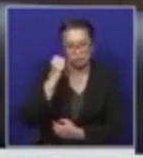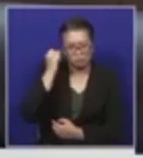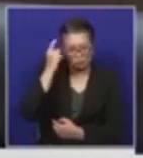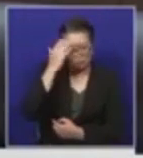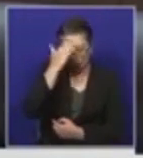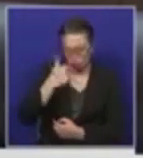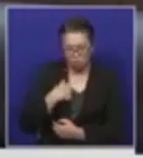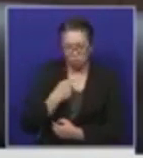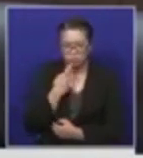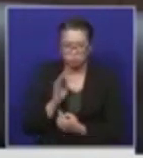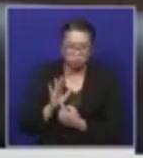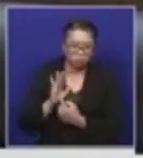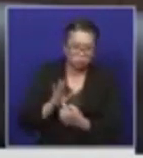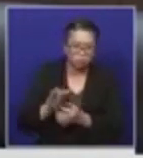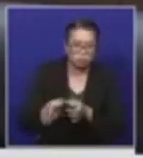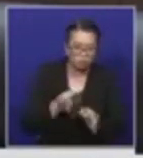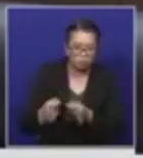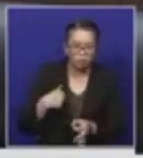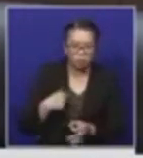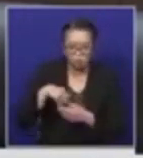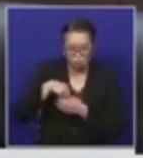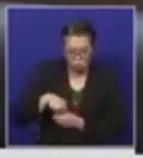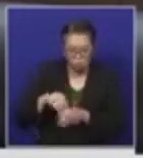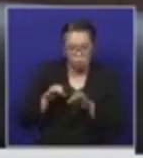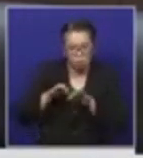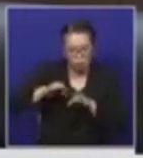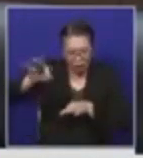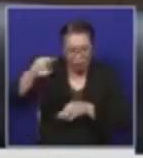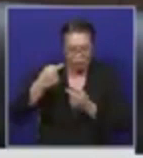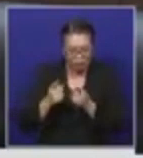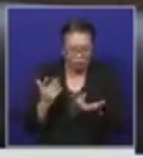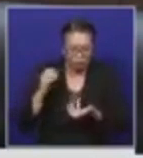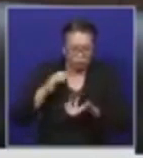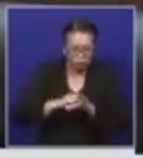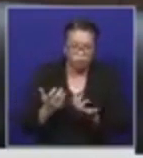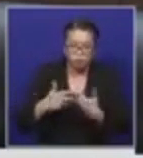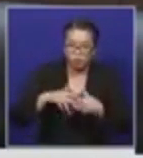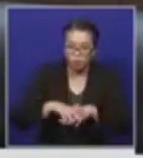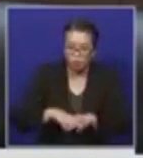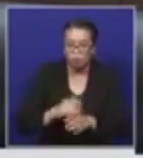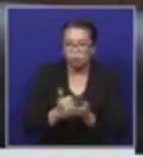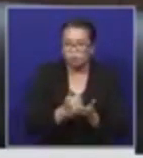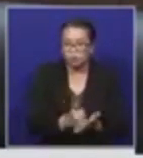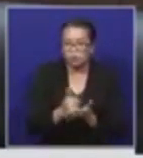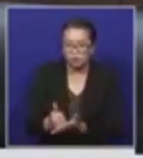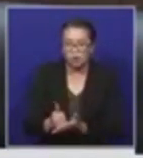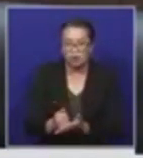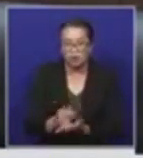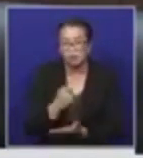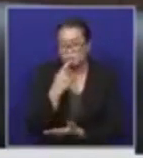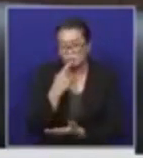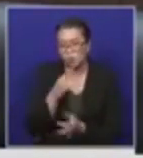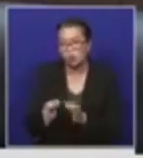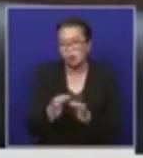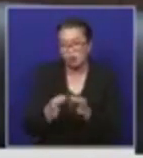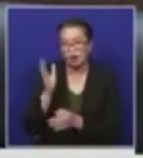มาพูดในฐานะคนที่อยู่ในป่าแล้วก็มีส่วนร่วมที่รักษาทรัพยากรนะครับท่านประธานครับอย่างที่ท่านประธาน